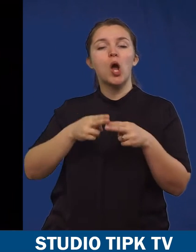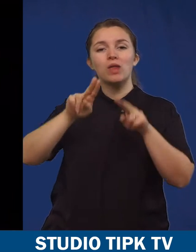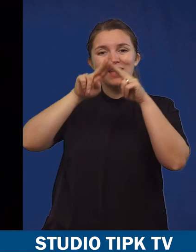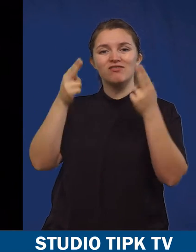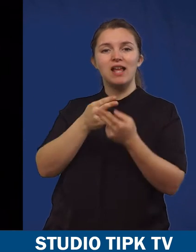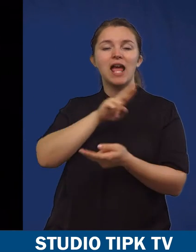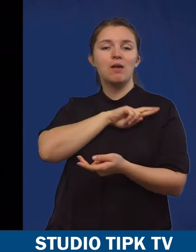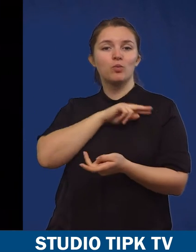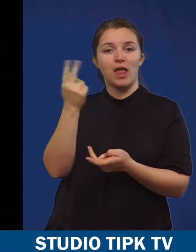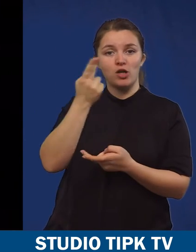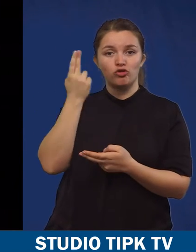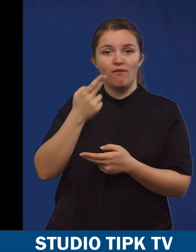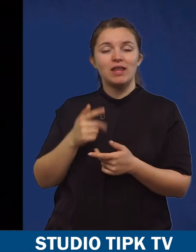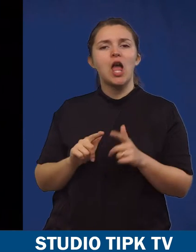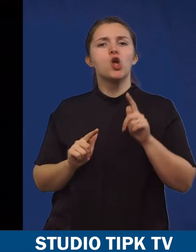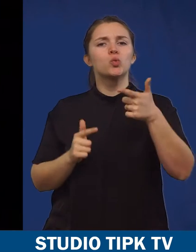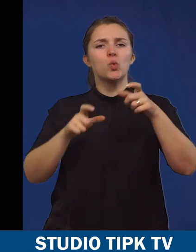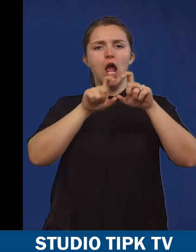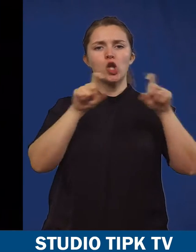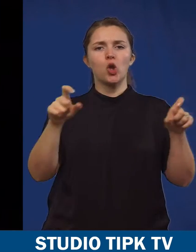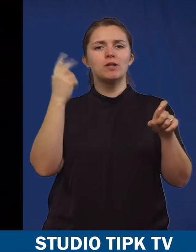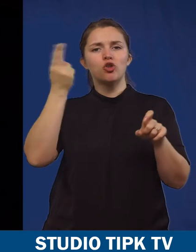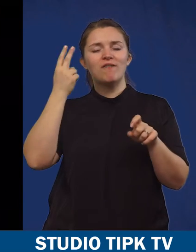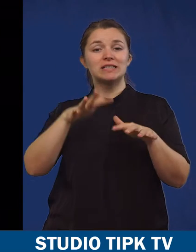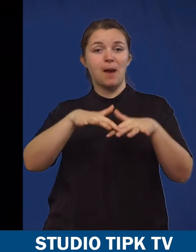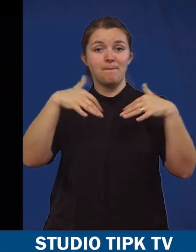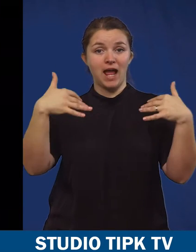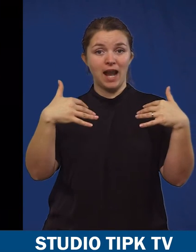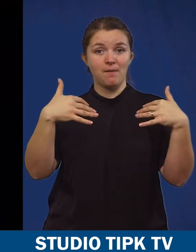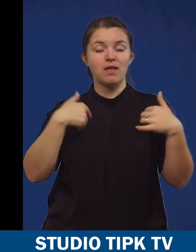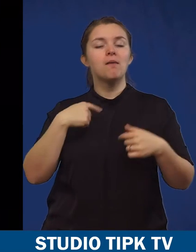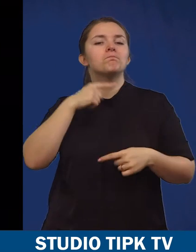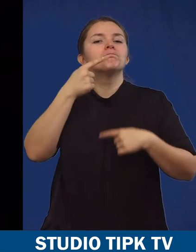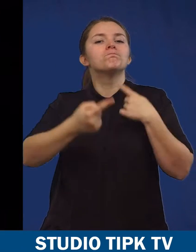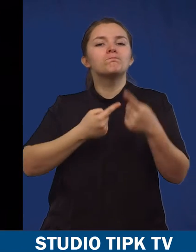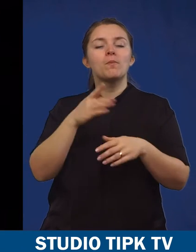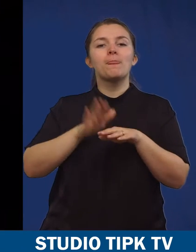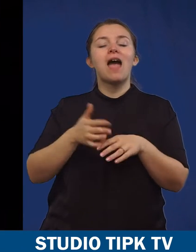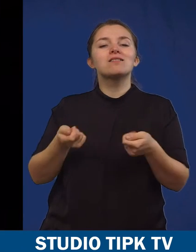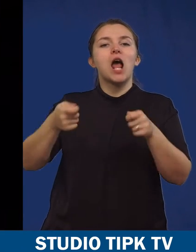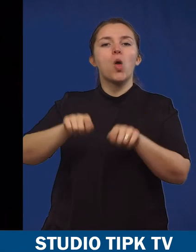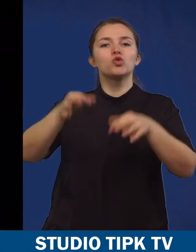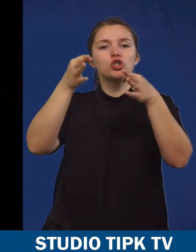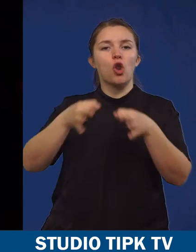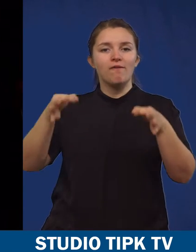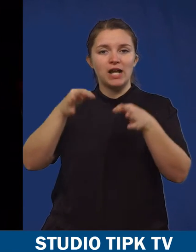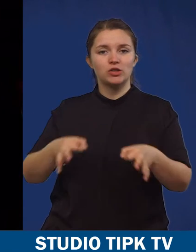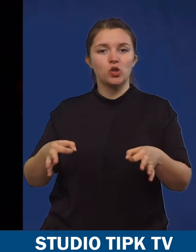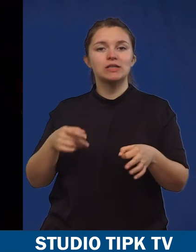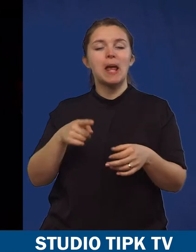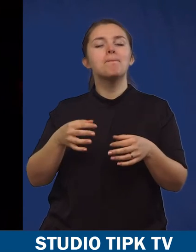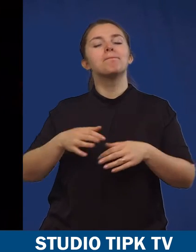Republike Slovenije, drugega doma slovenskega parlamenta, spregovorim na zaključni slovesnosti